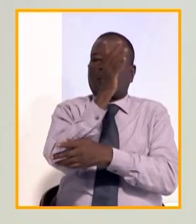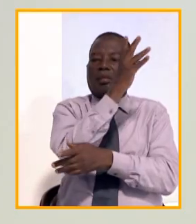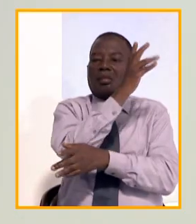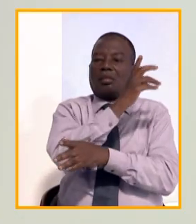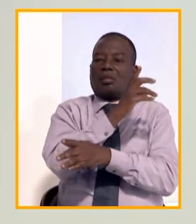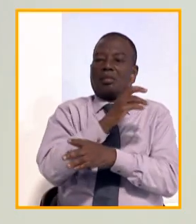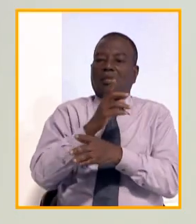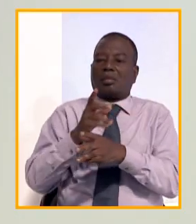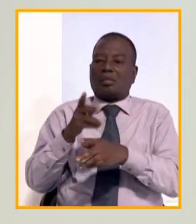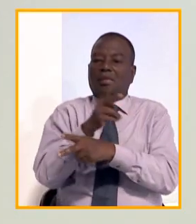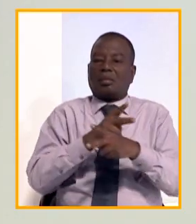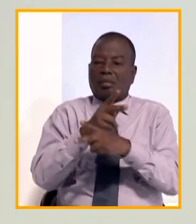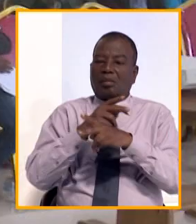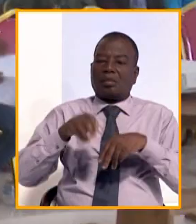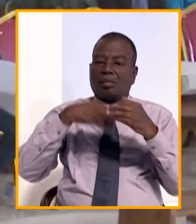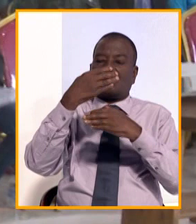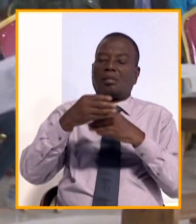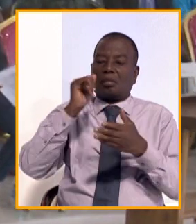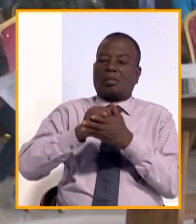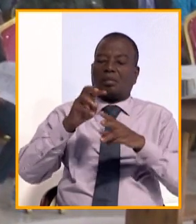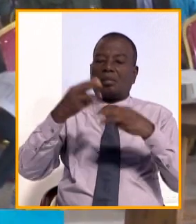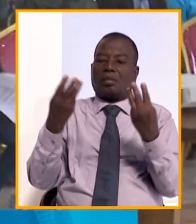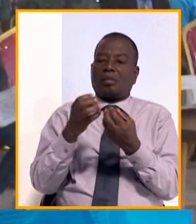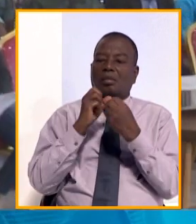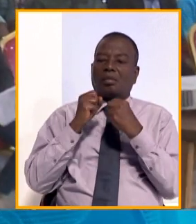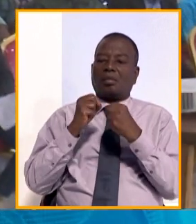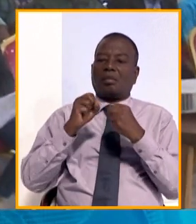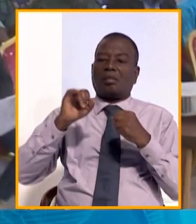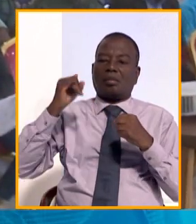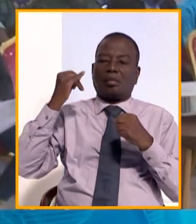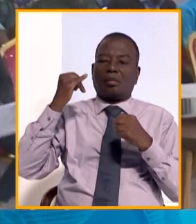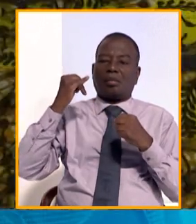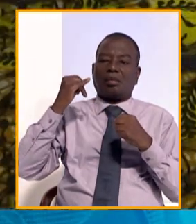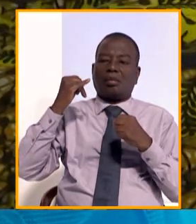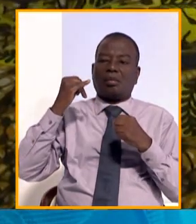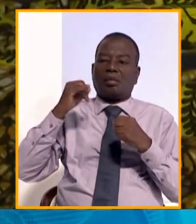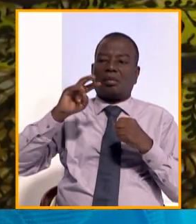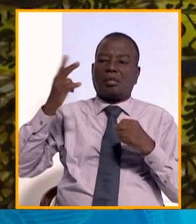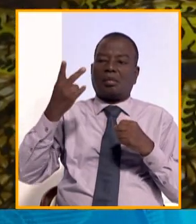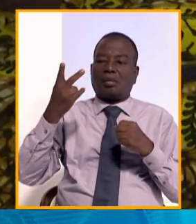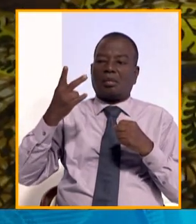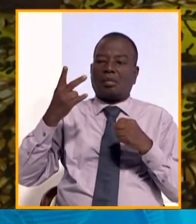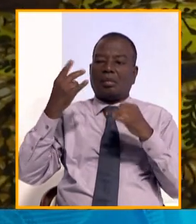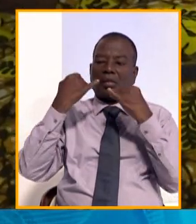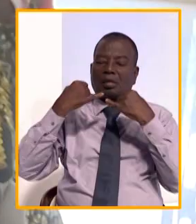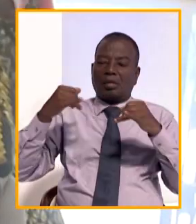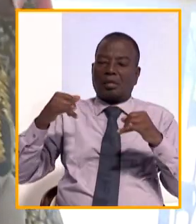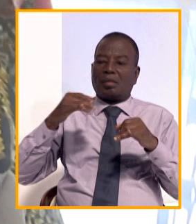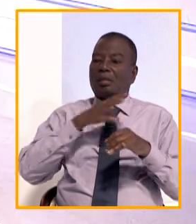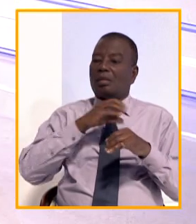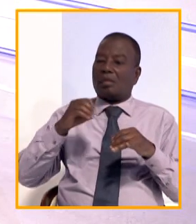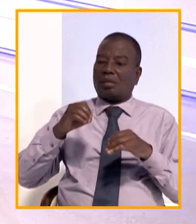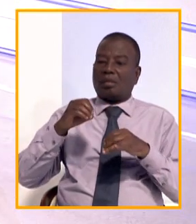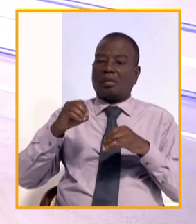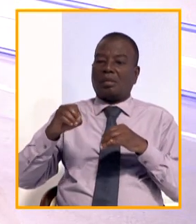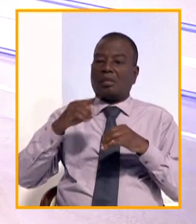intervenir. Après cet atelier d'information, la deuxième phase va consister à la collecte des données pour établir l'état des